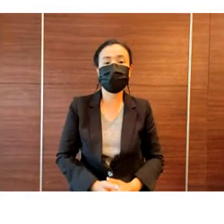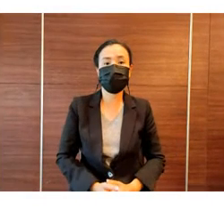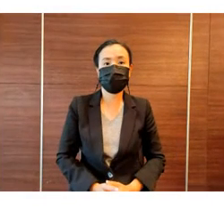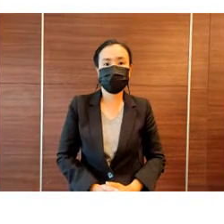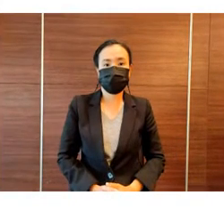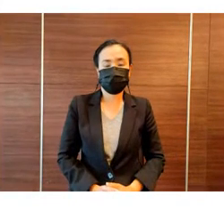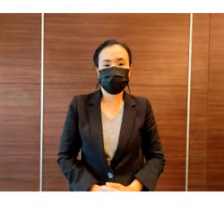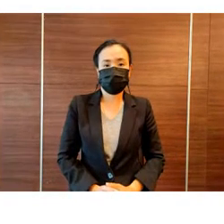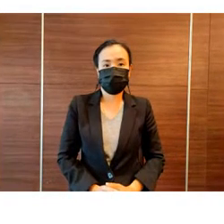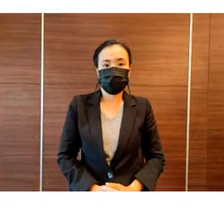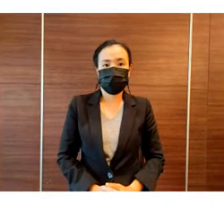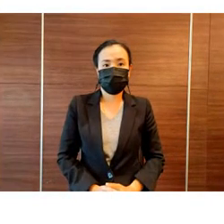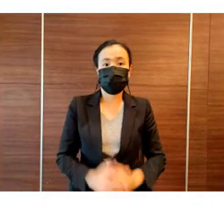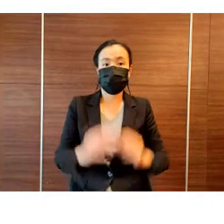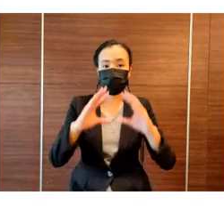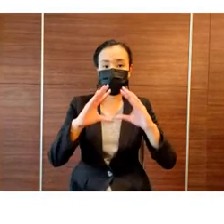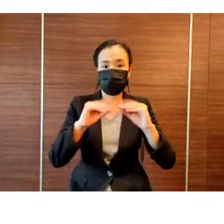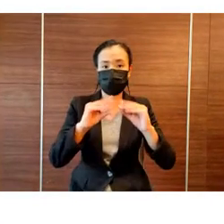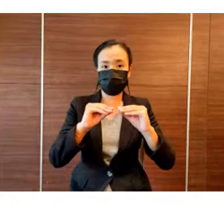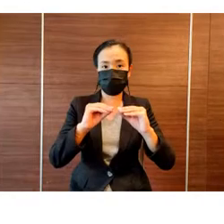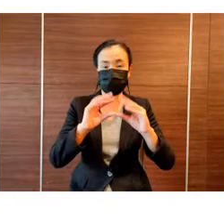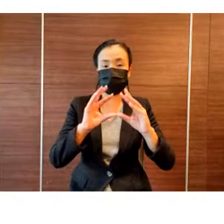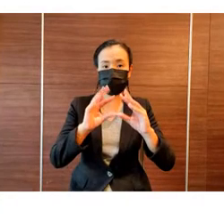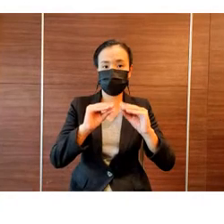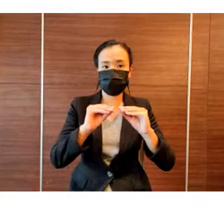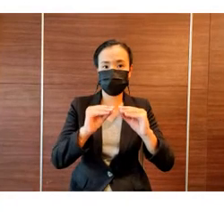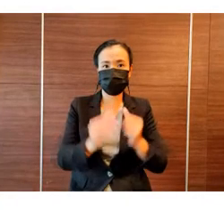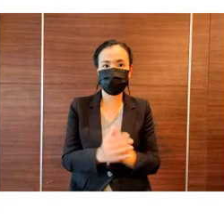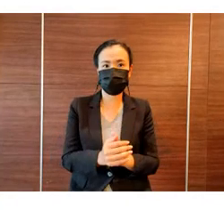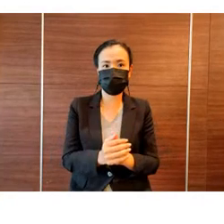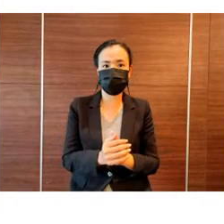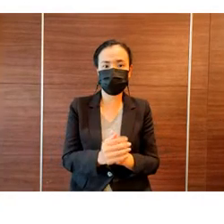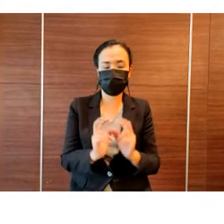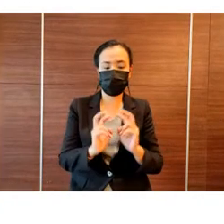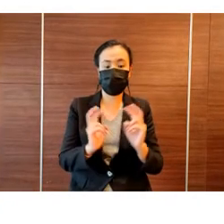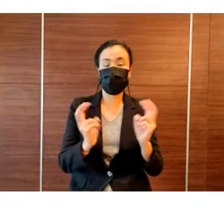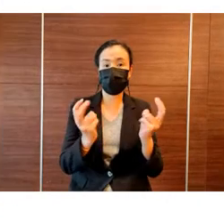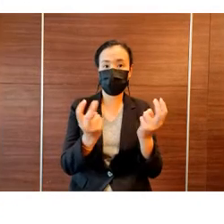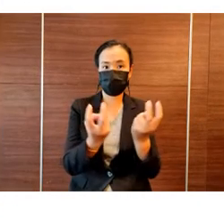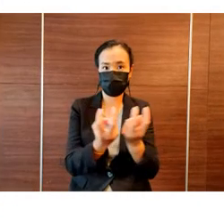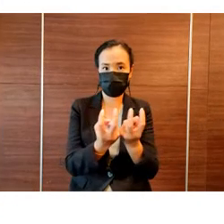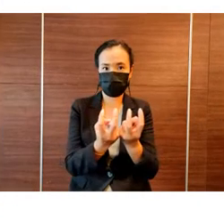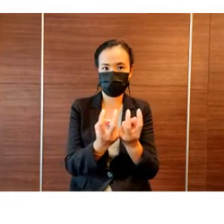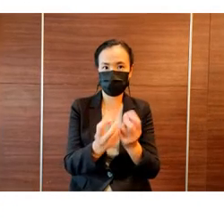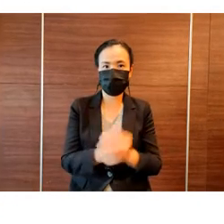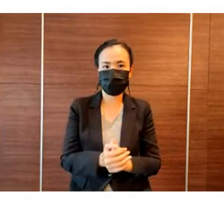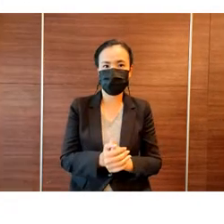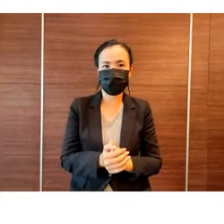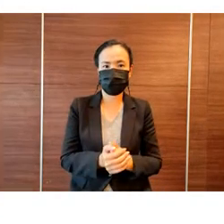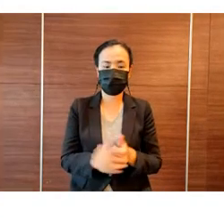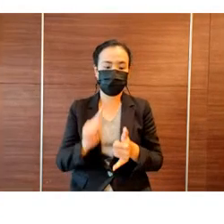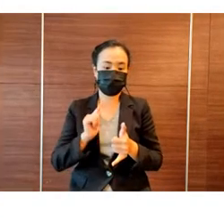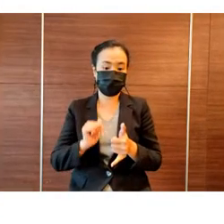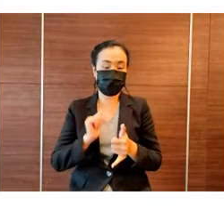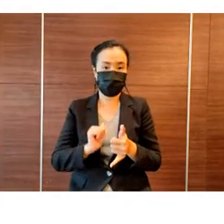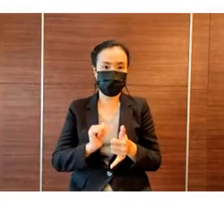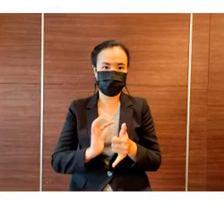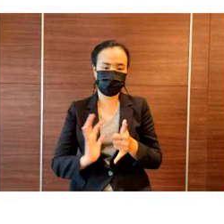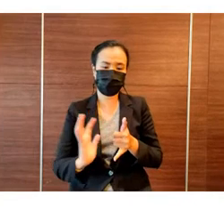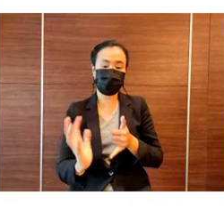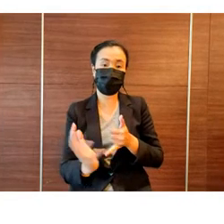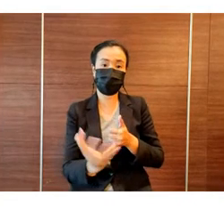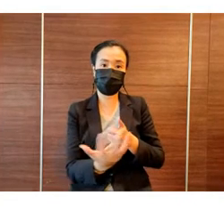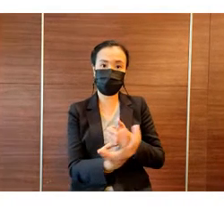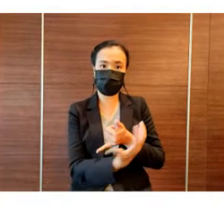ที่การประชุมเนี่ยก็คือการเหมือนกับเก้าอี้ล้อมวงกันแล้วก็จะมีผู้นำประชุมแล้วแต่ละคนเนี่ยก็